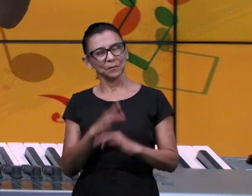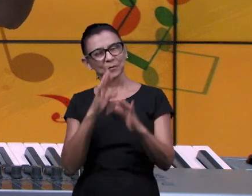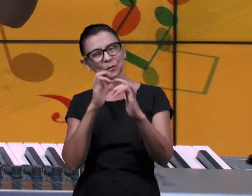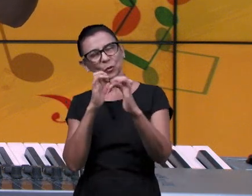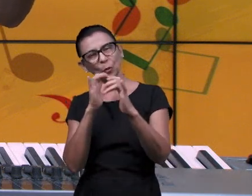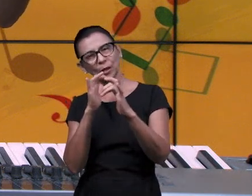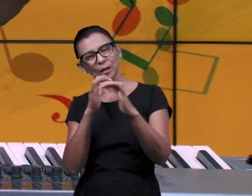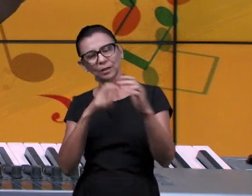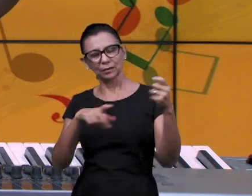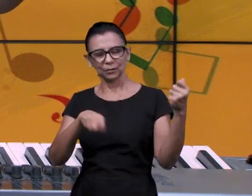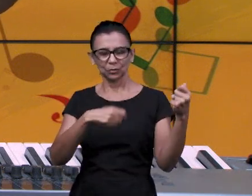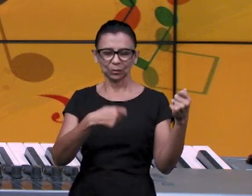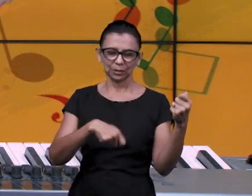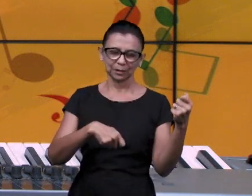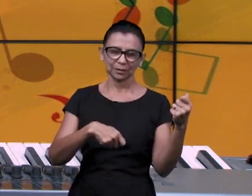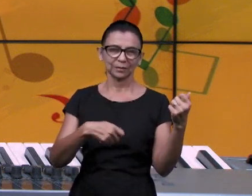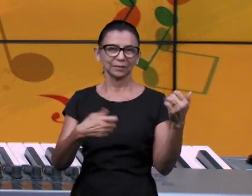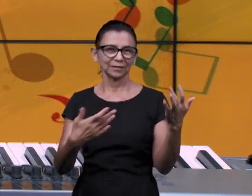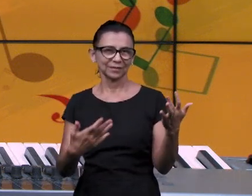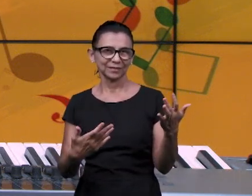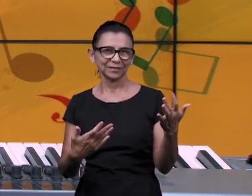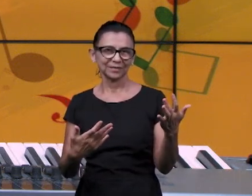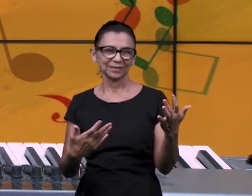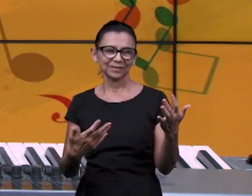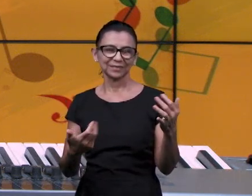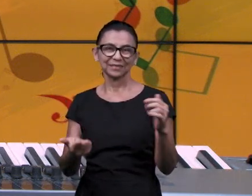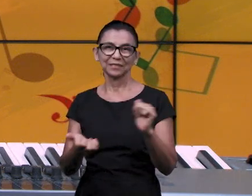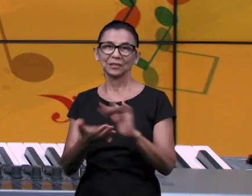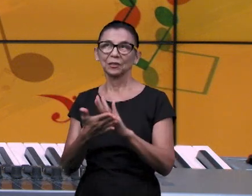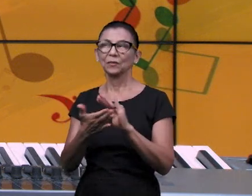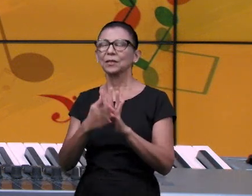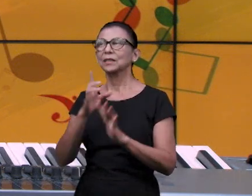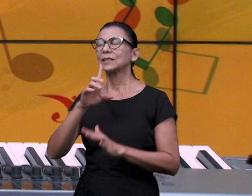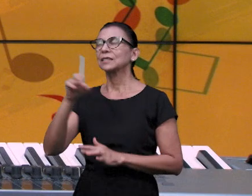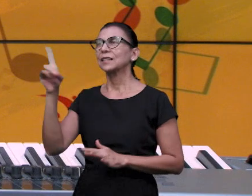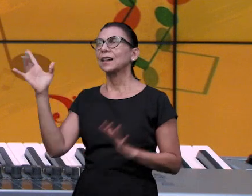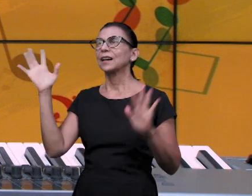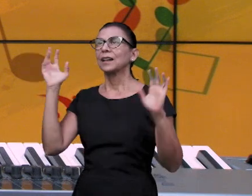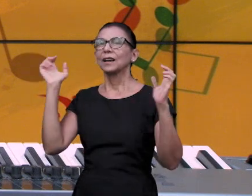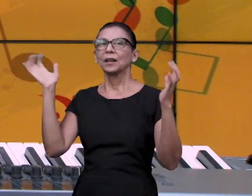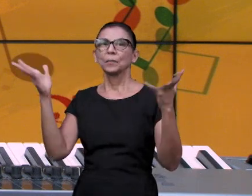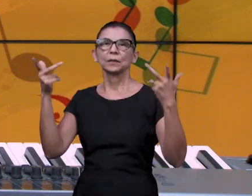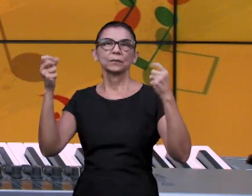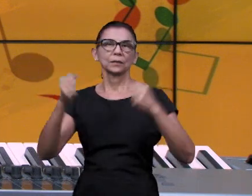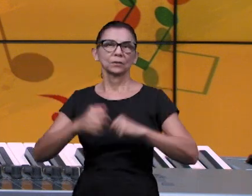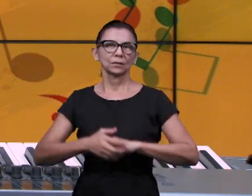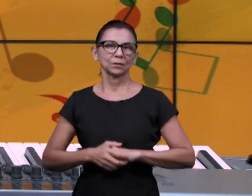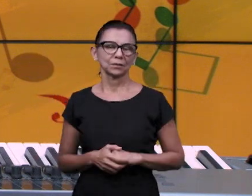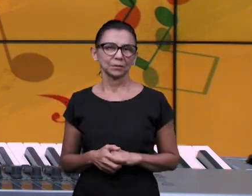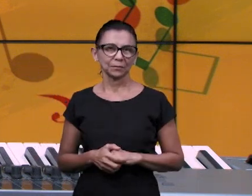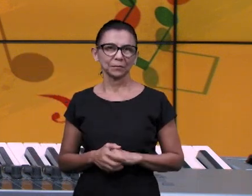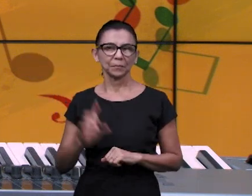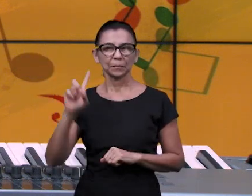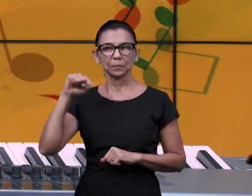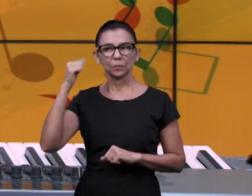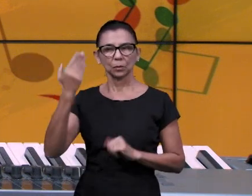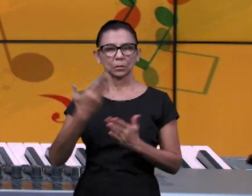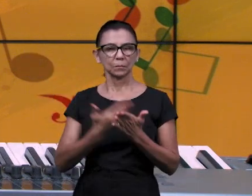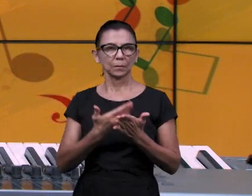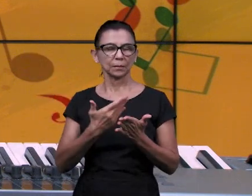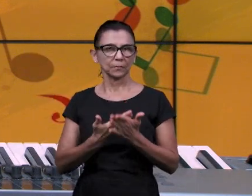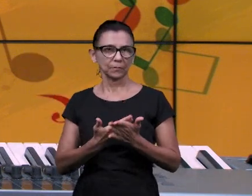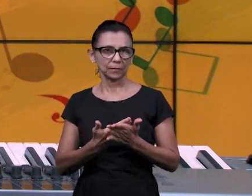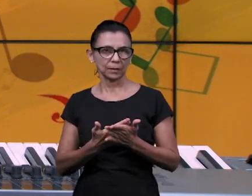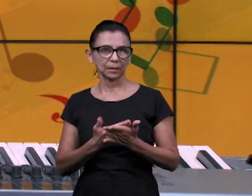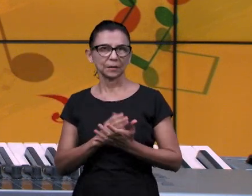jouant vos instruments, en louant son nom, c'est une bénédiction glorieuse. Et dans la prochaine étude, j'ai